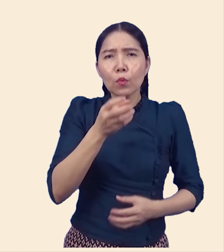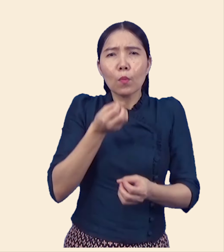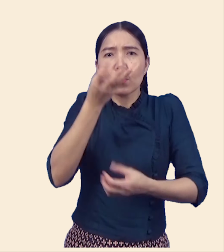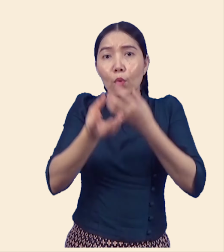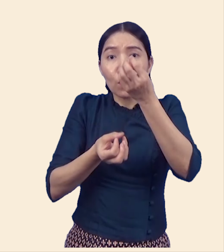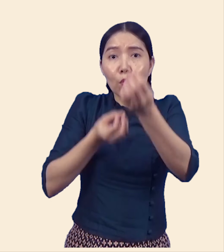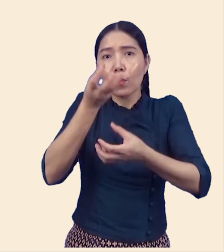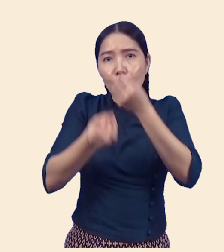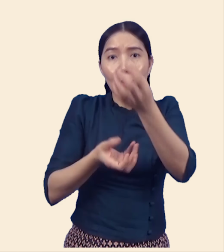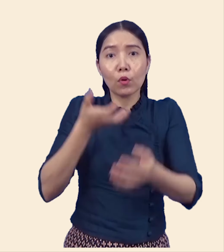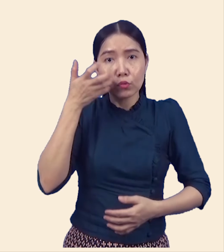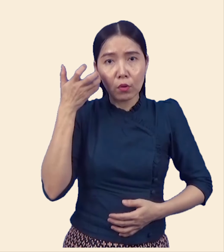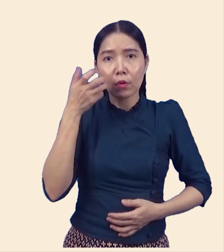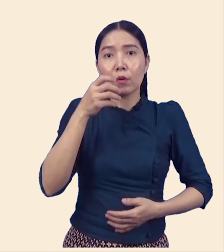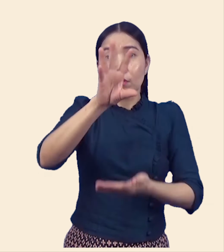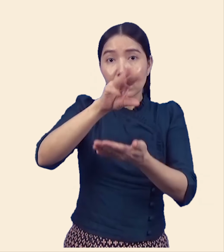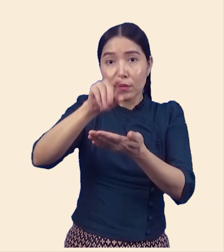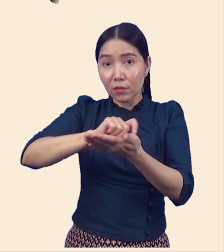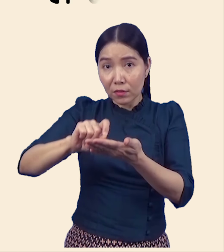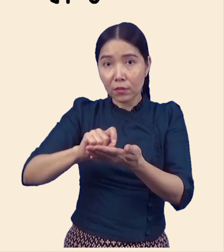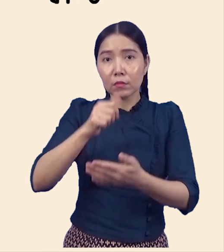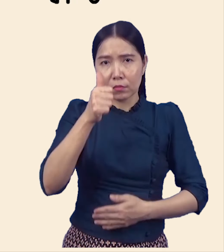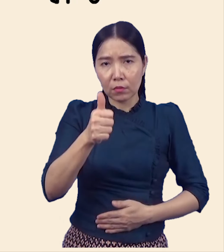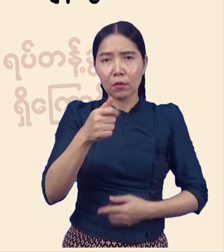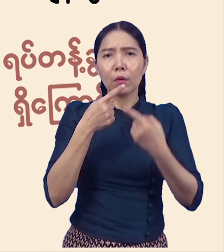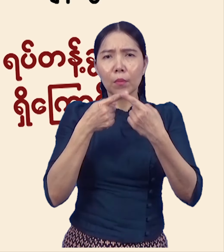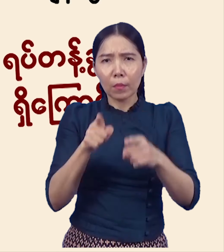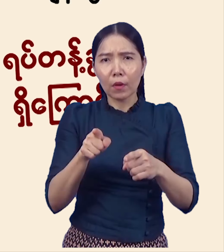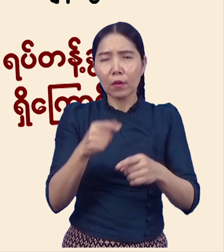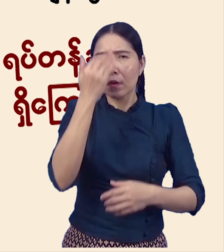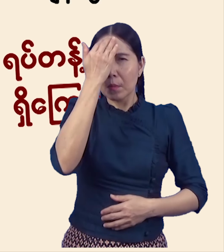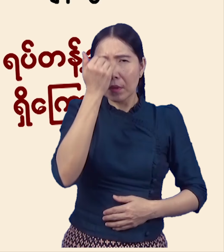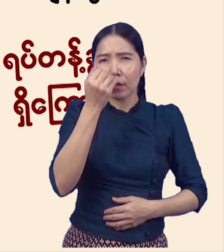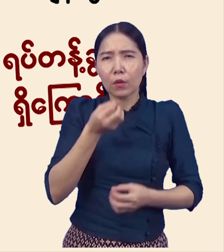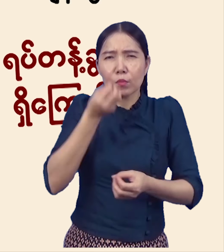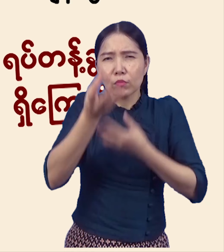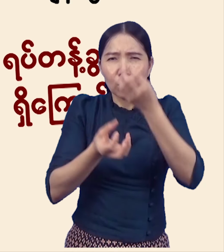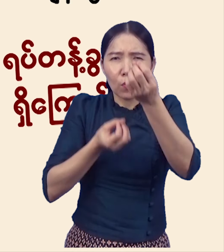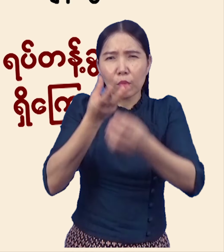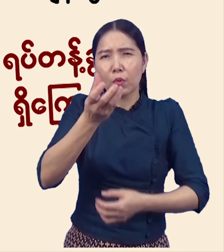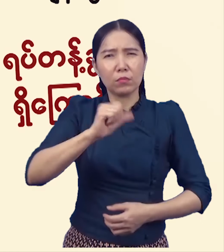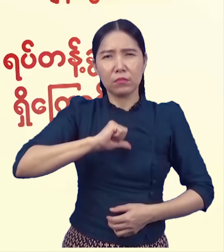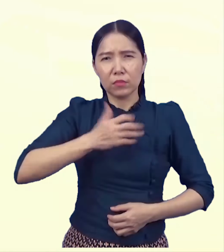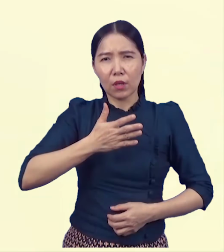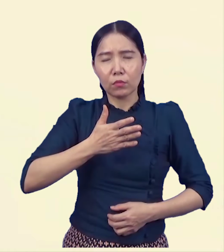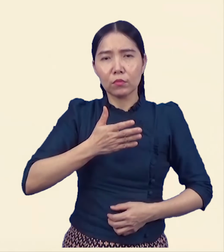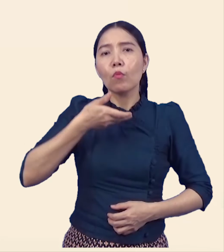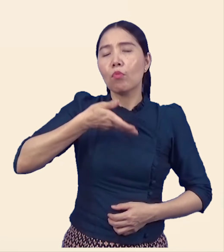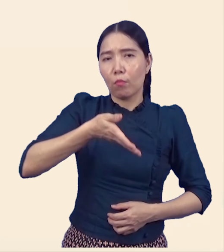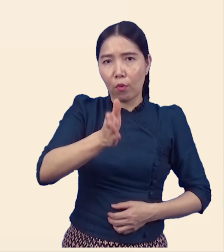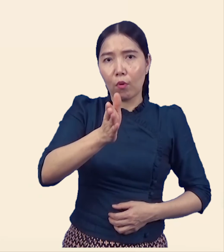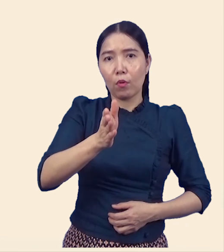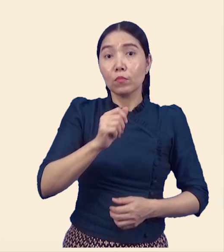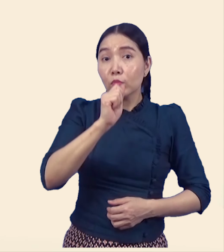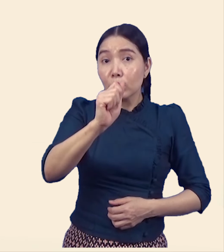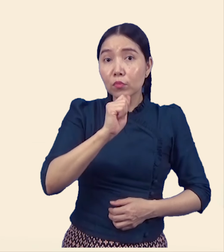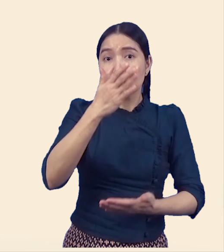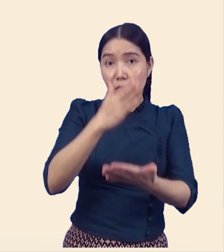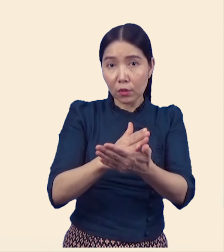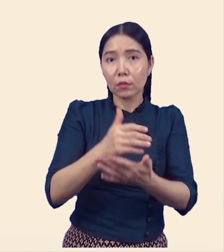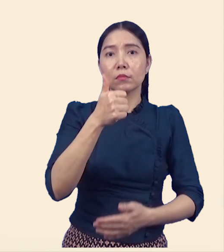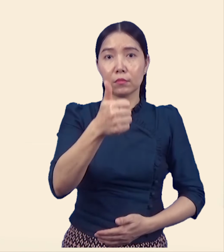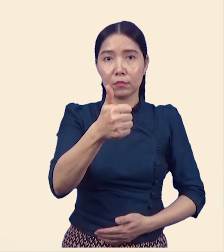ရခြင်းမရှိဘဲအင်တာဗျူးကိုရက်ချင်သည့်အချိန်တွင်ရက်တန့်ခွင့်ရှိကြောင်းသိရှိနားလည်ရပါမည် ။အကျန်းဖတ်မှုမှလွ